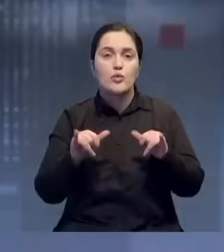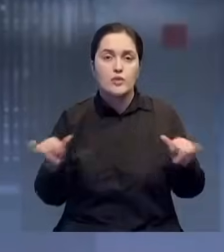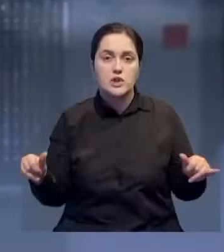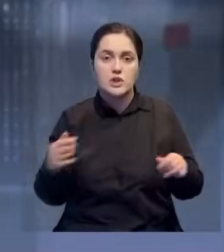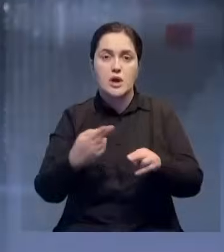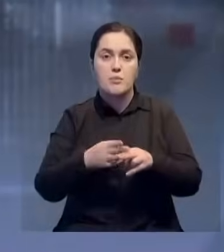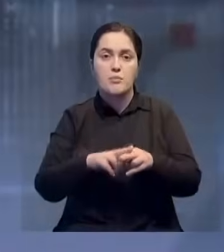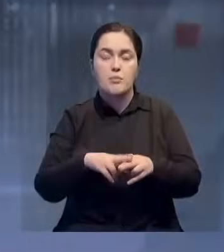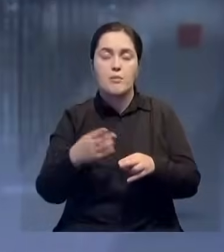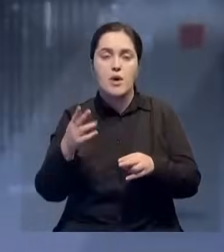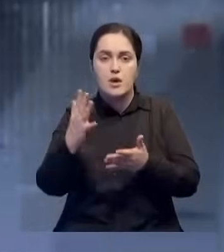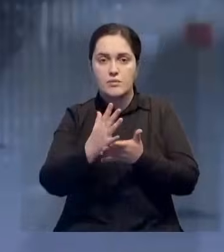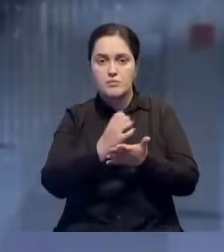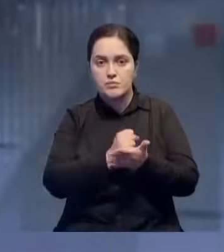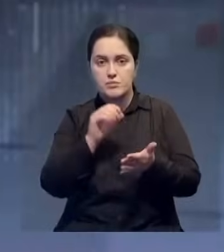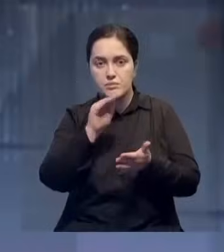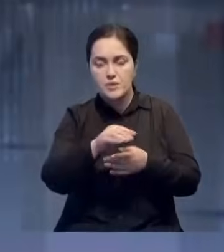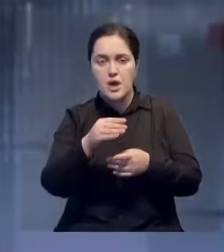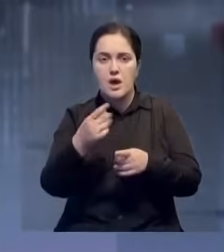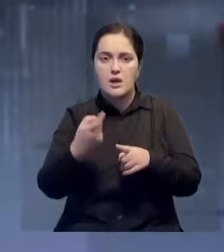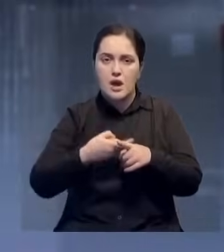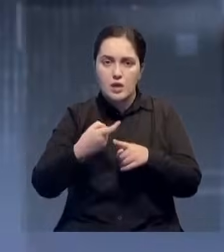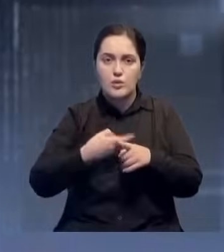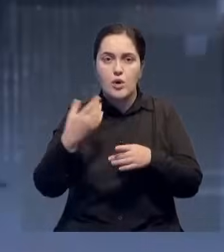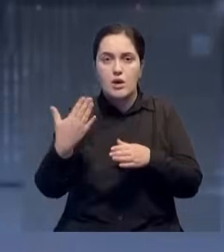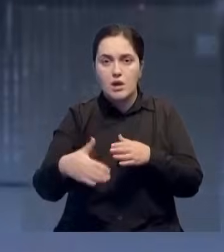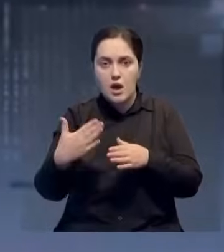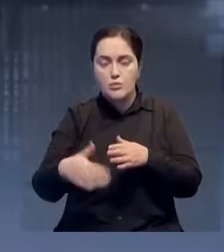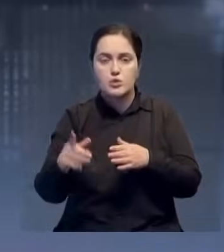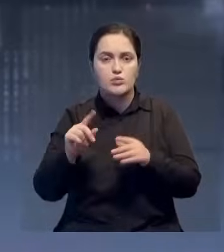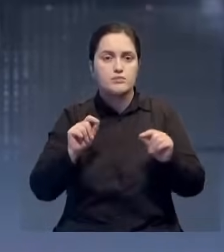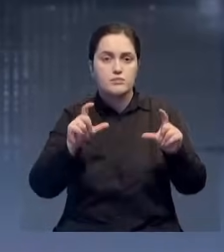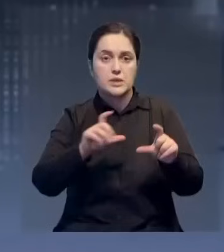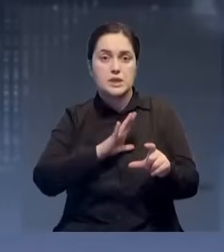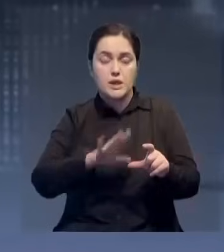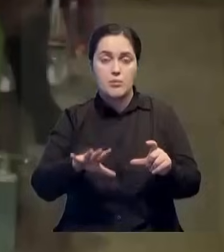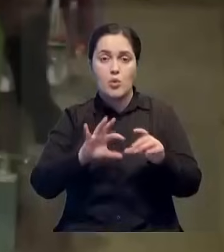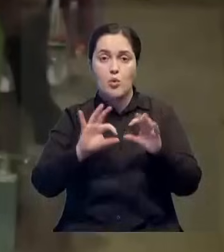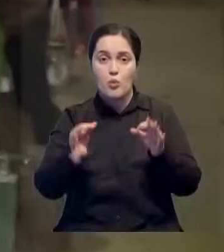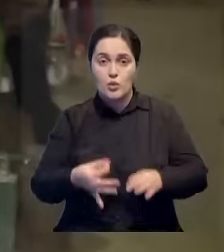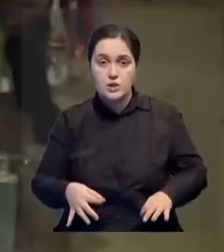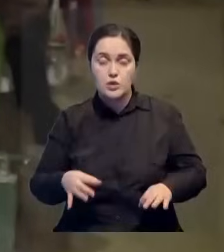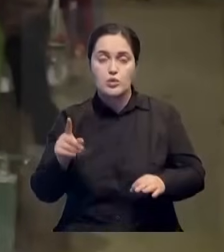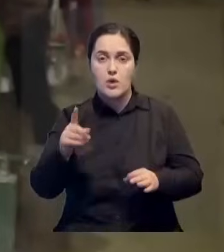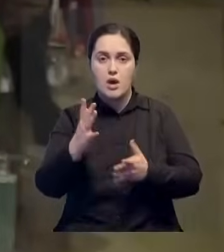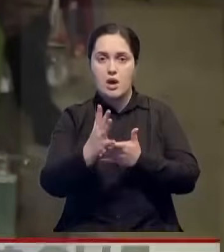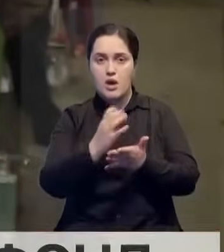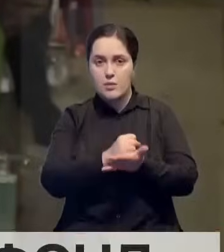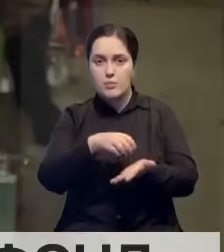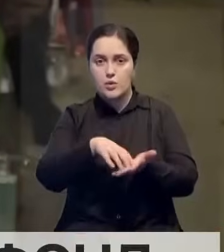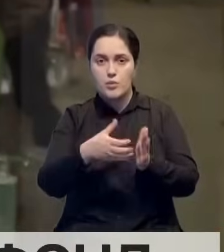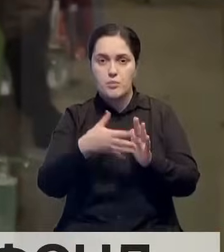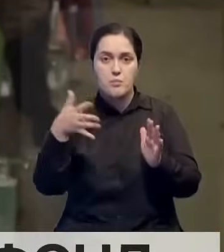для закладки в стабилизационный фонд для сдерживания роста цен в межсезонье. Этой осенью в овощехранилищах поступят